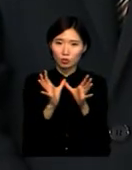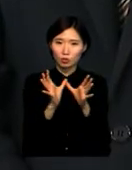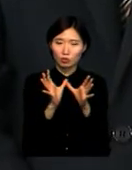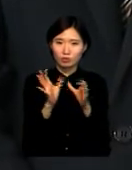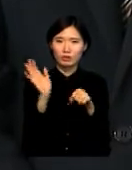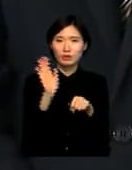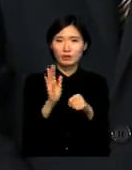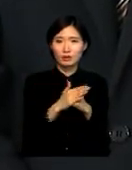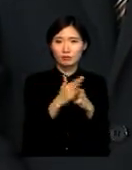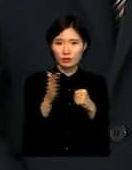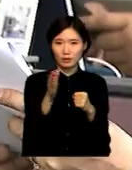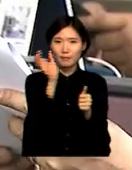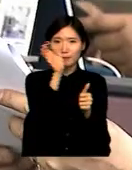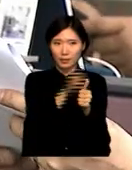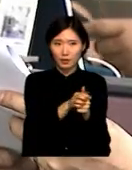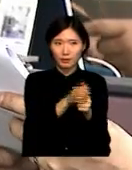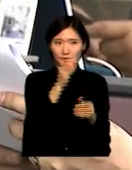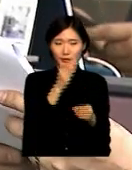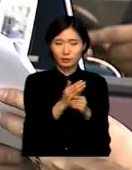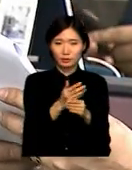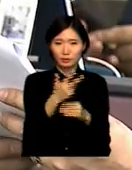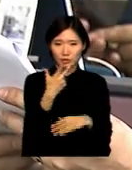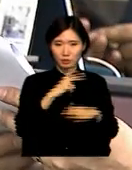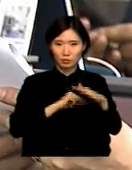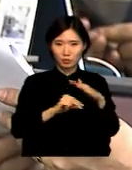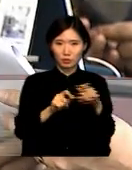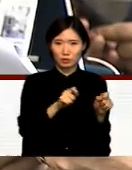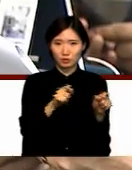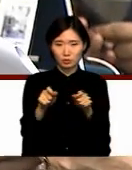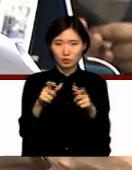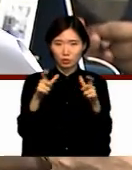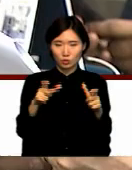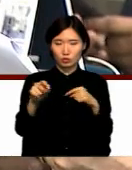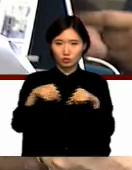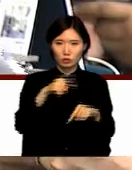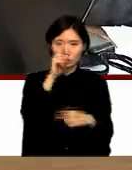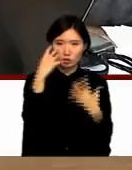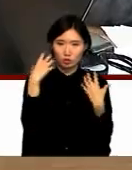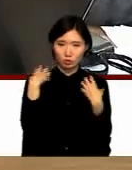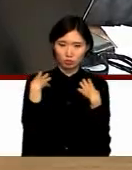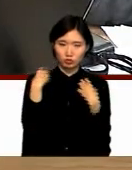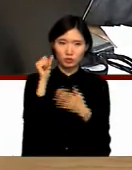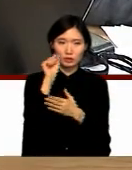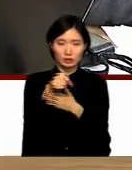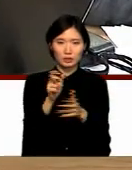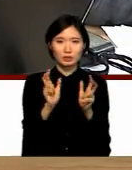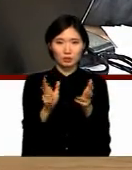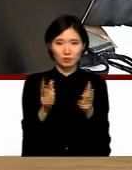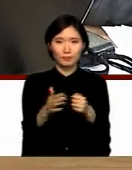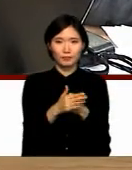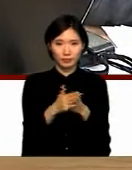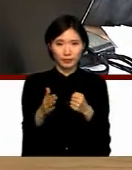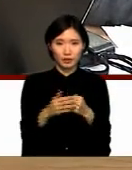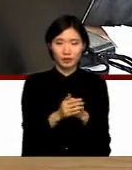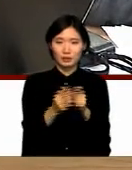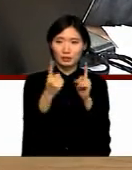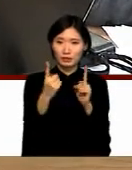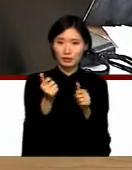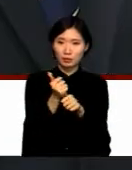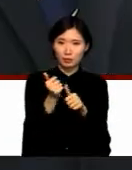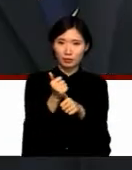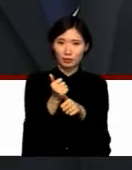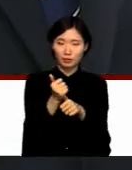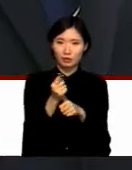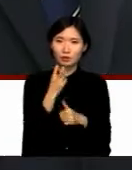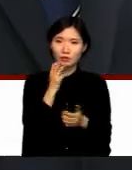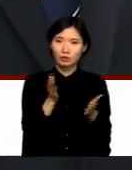모양새입니다. 7호선 연장은 도가 주관하고 정부가 승인하는 사업이라는 겁니다. 특히 상대 후보는